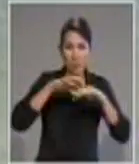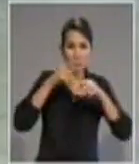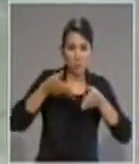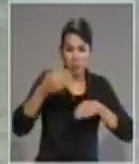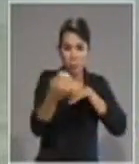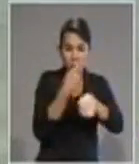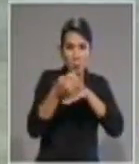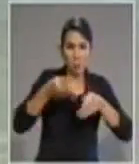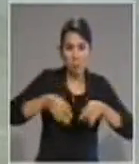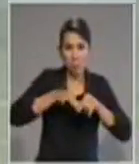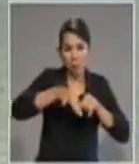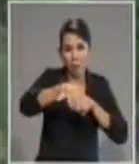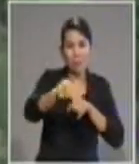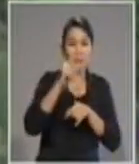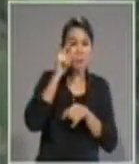ตร